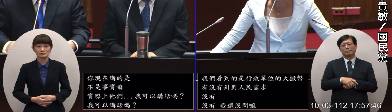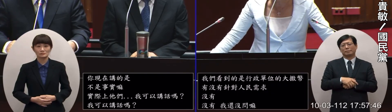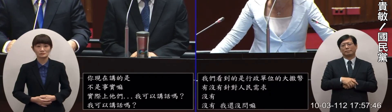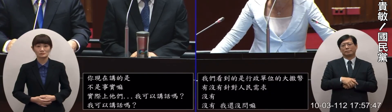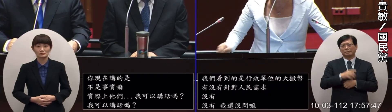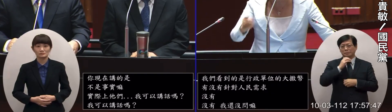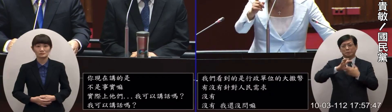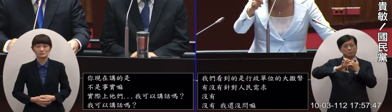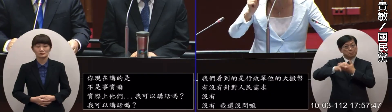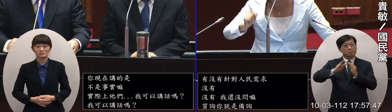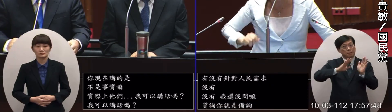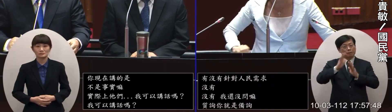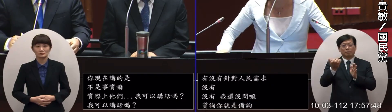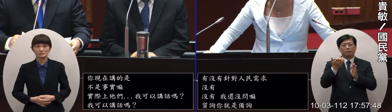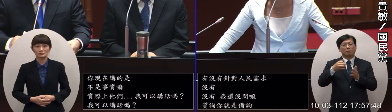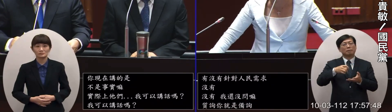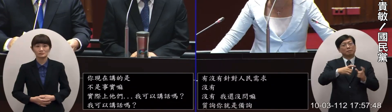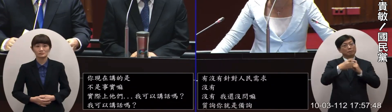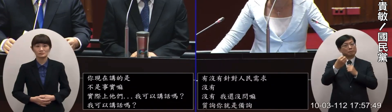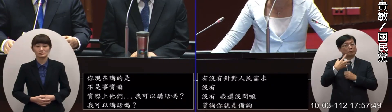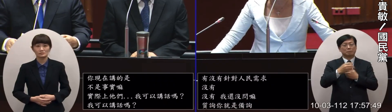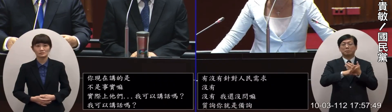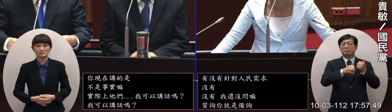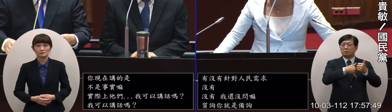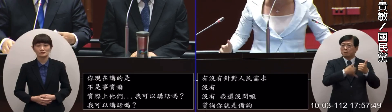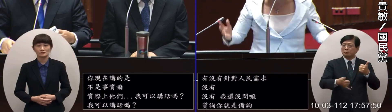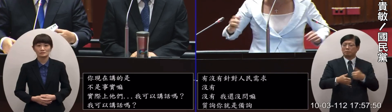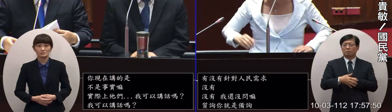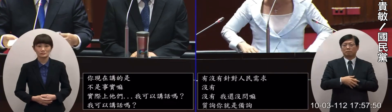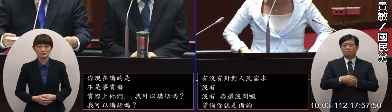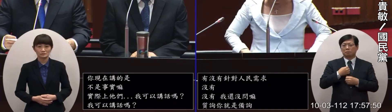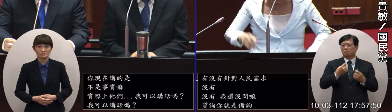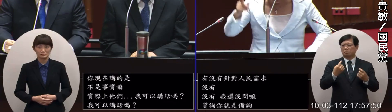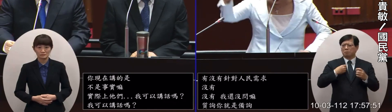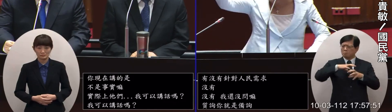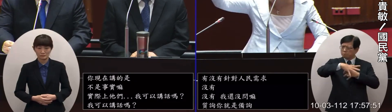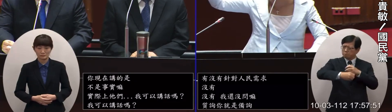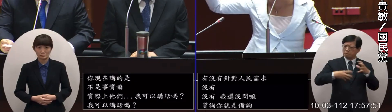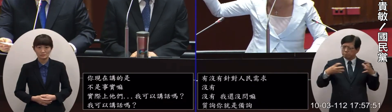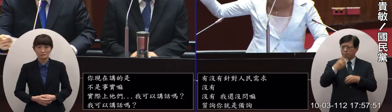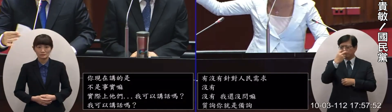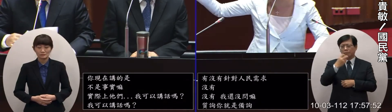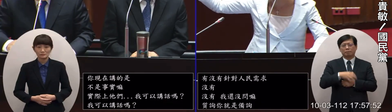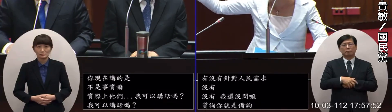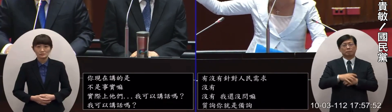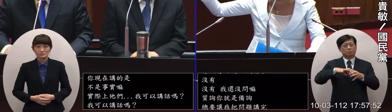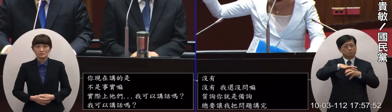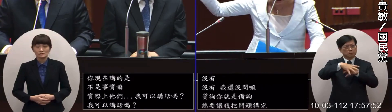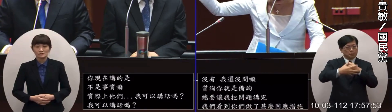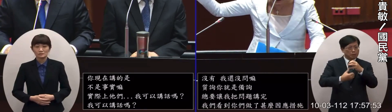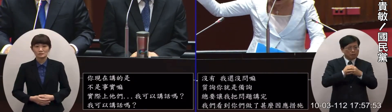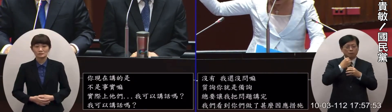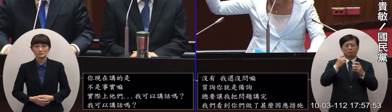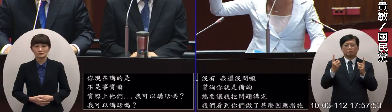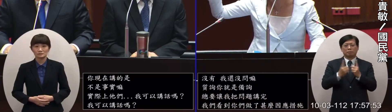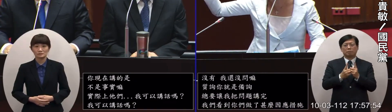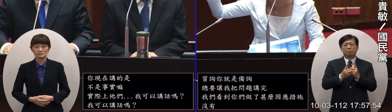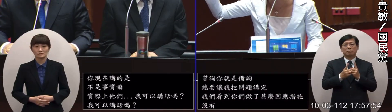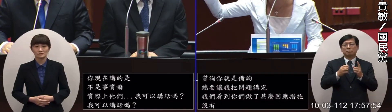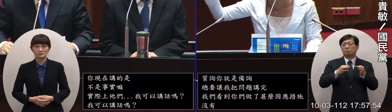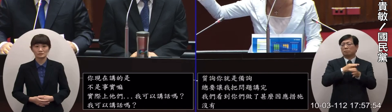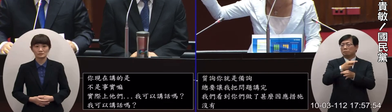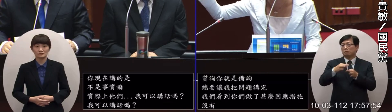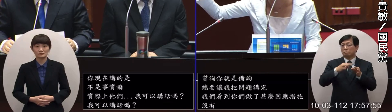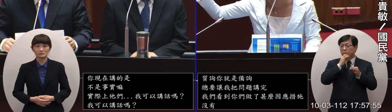各国的局势，刚才你在回答别的委员的时候还讲说，我们要看到全球。好，我们看到全球的对于经